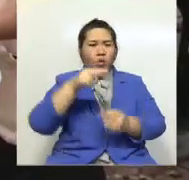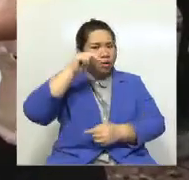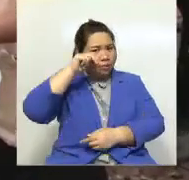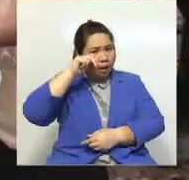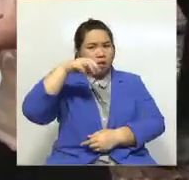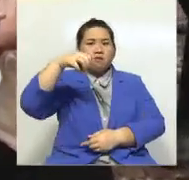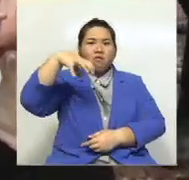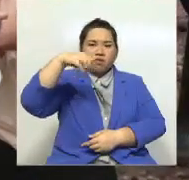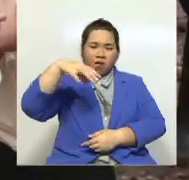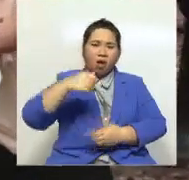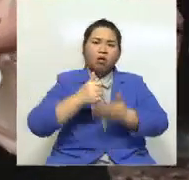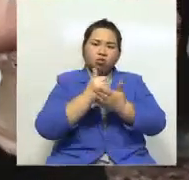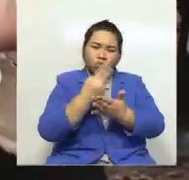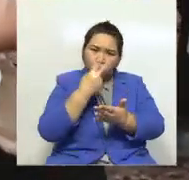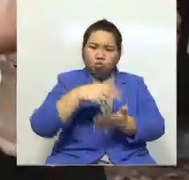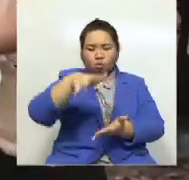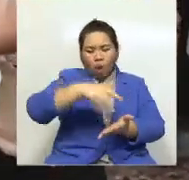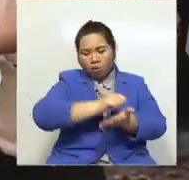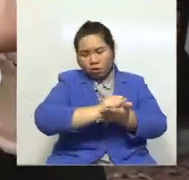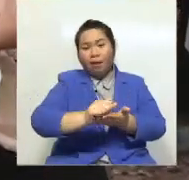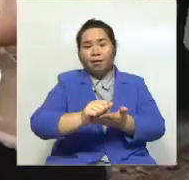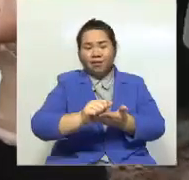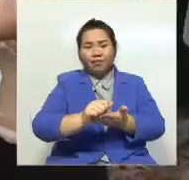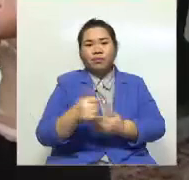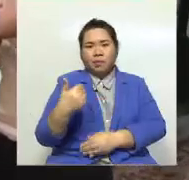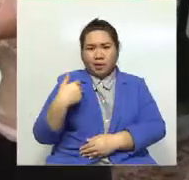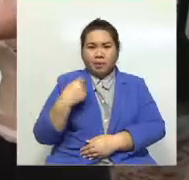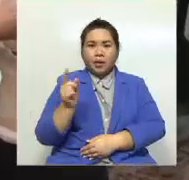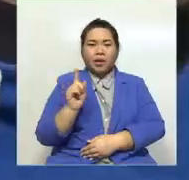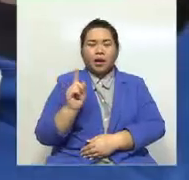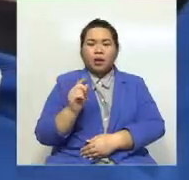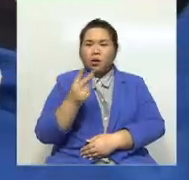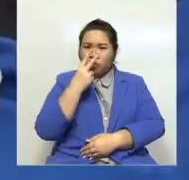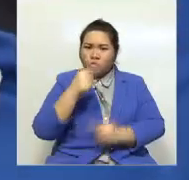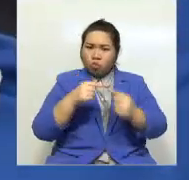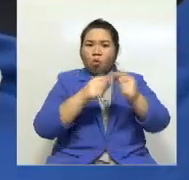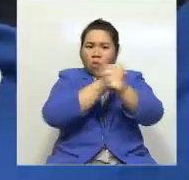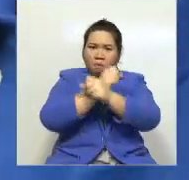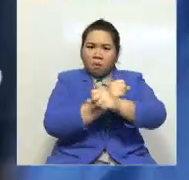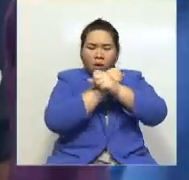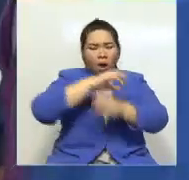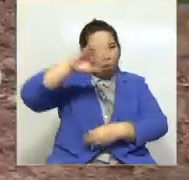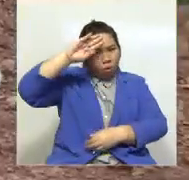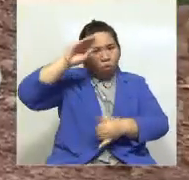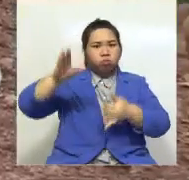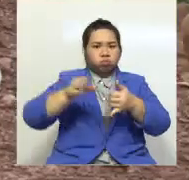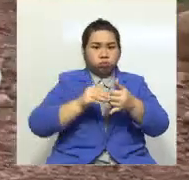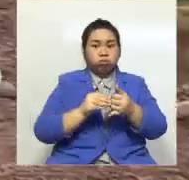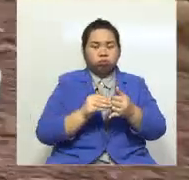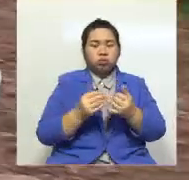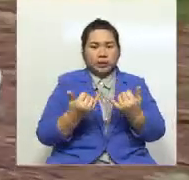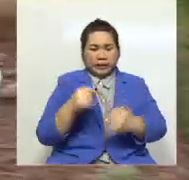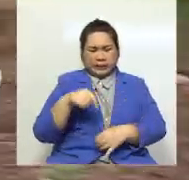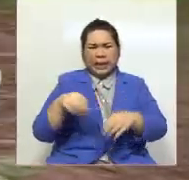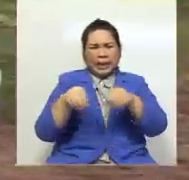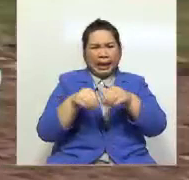คเรื่องน้ำไฟเรื่องของความสะอาดอีกทั้งยังคงต้องดูเรื่องของการป้องกันเรื่องโรคภัยค่ะเพราะว่าพื้นที่ตรงนี้